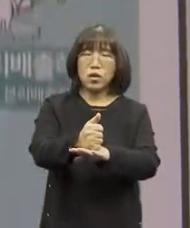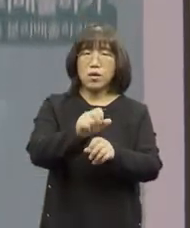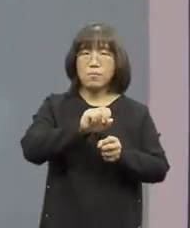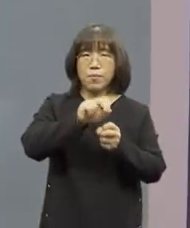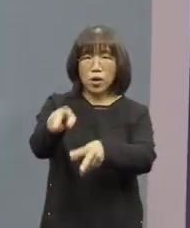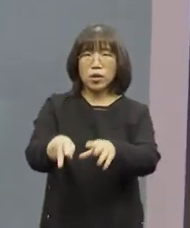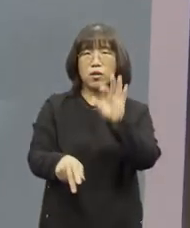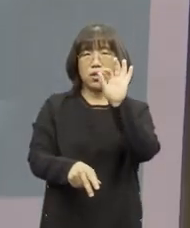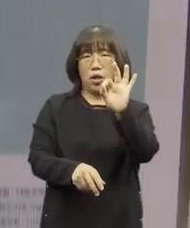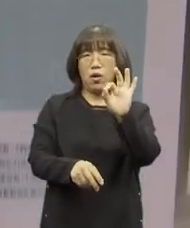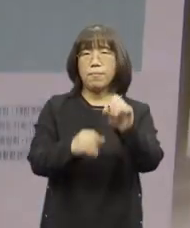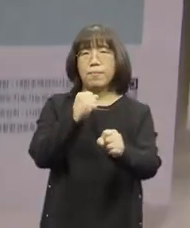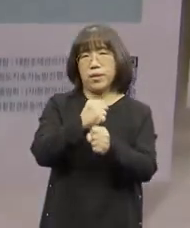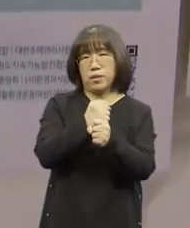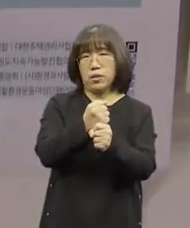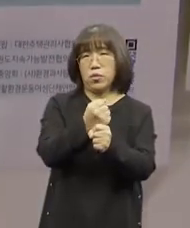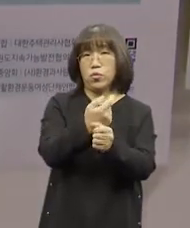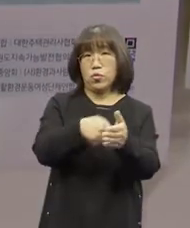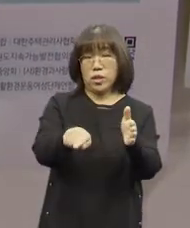만드는 것입니다.